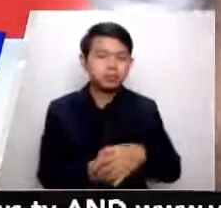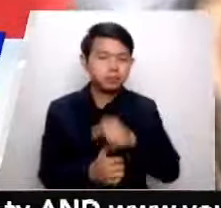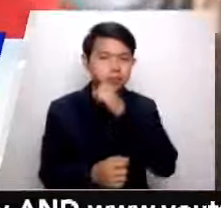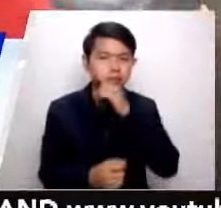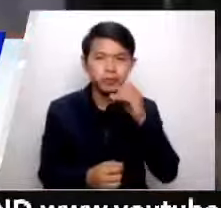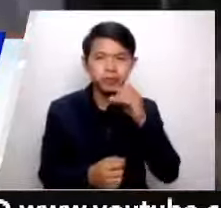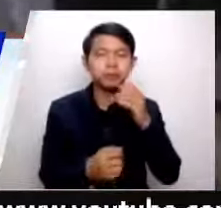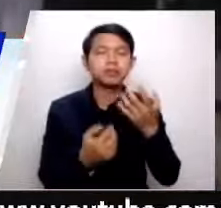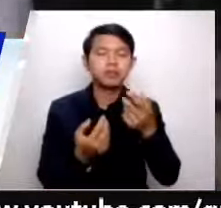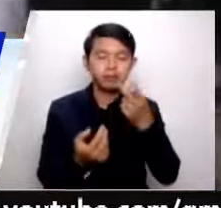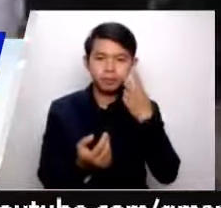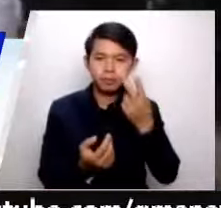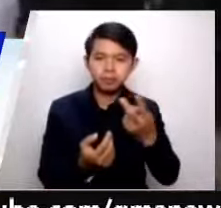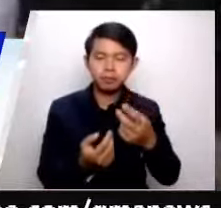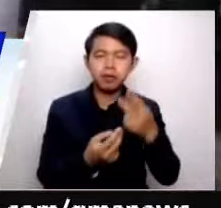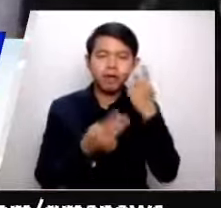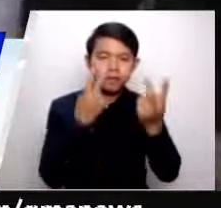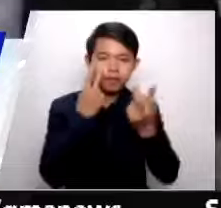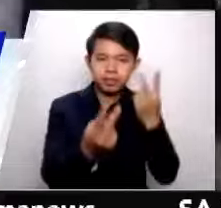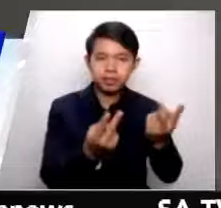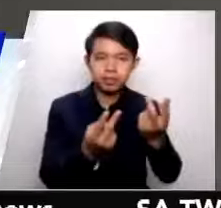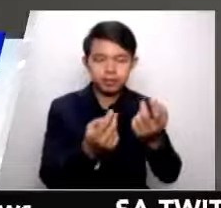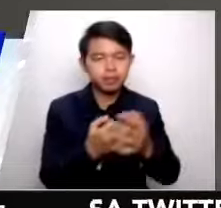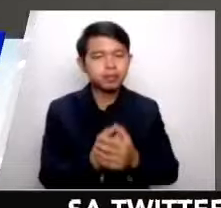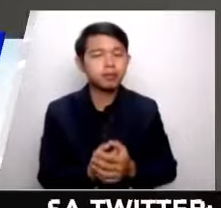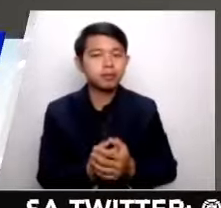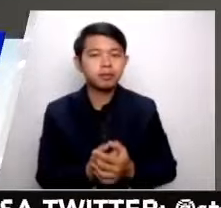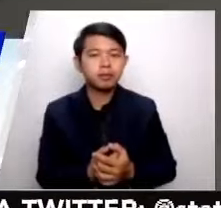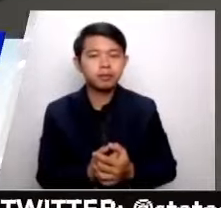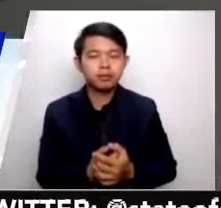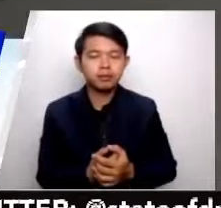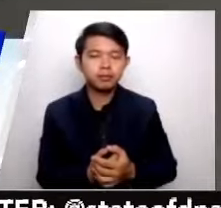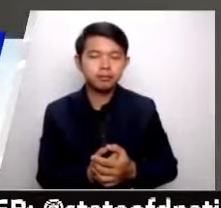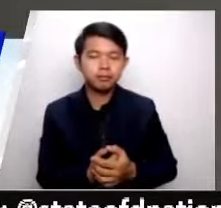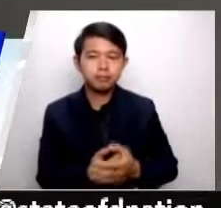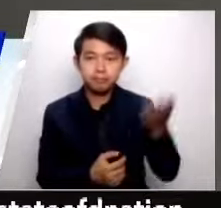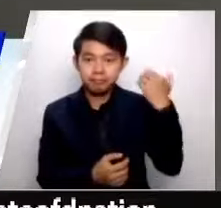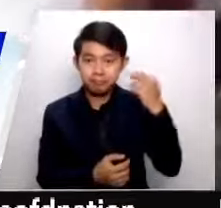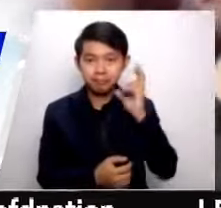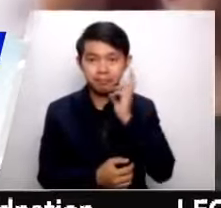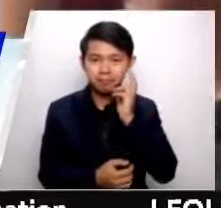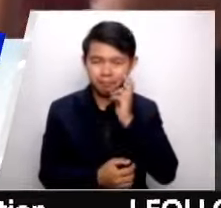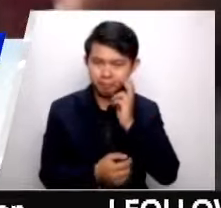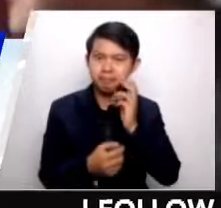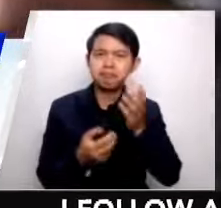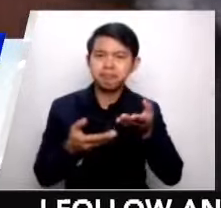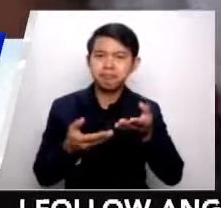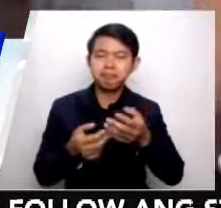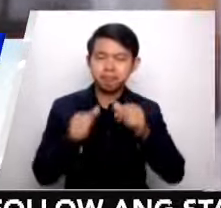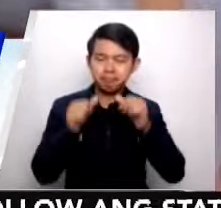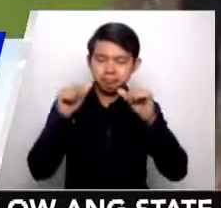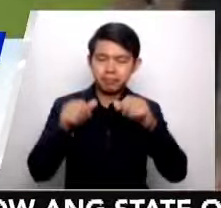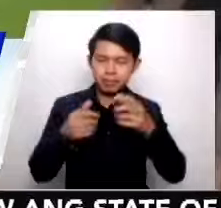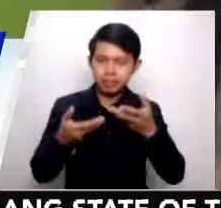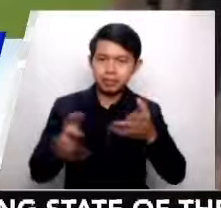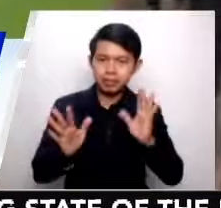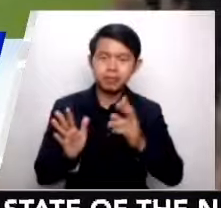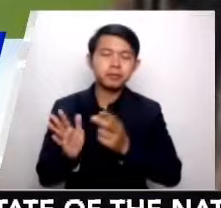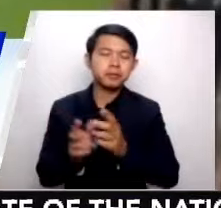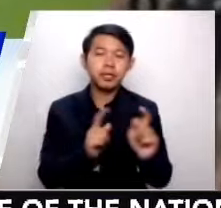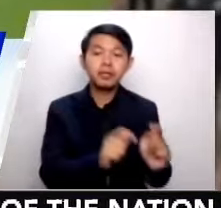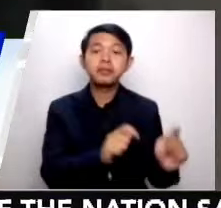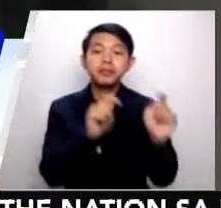November 2016, ilang buwan matapos maupo sa pwesto si dating Pangulong Rodrigo Duterte, inilagak sa libingan ng mga bayani si Marcos